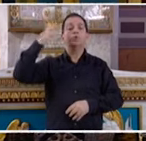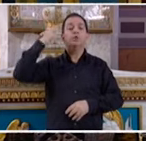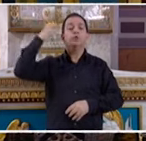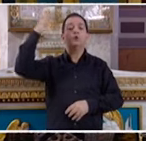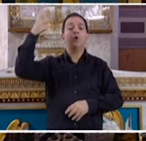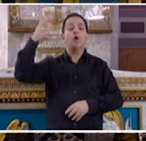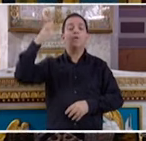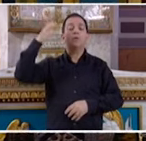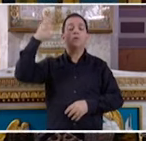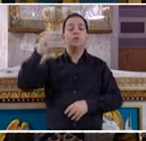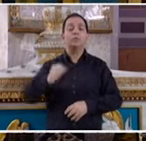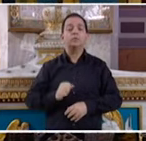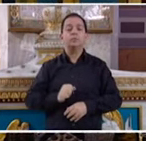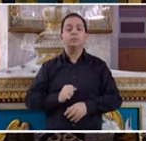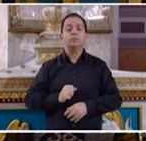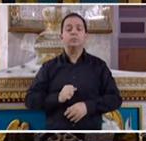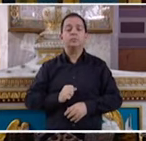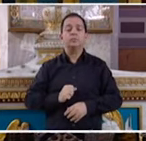σοφία.